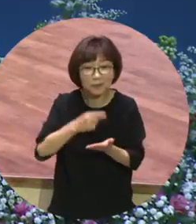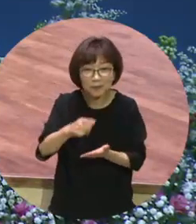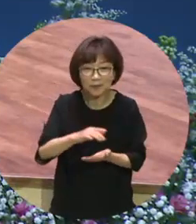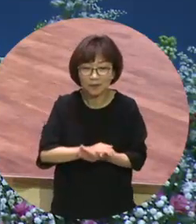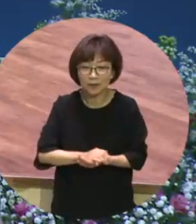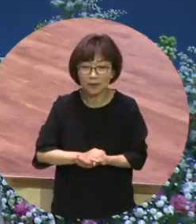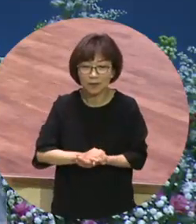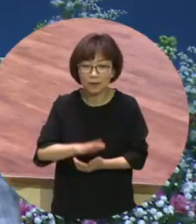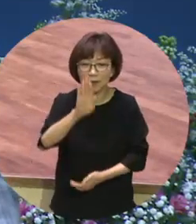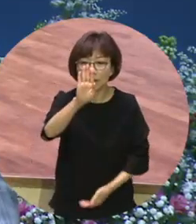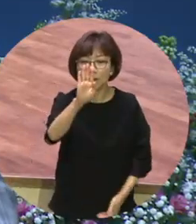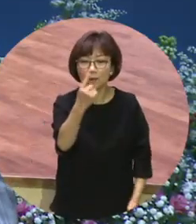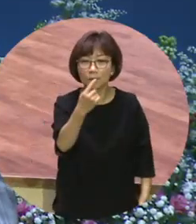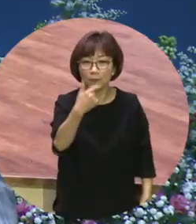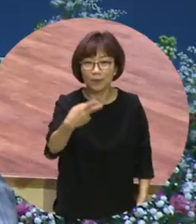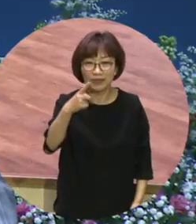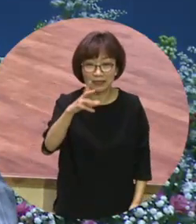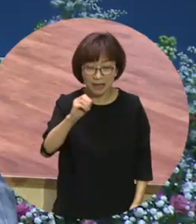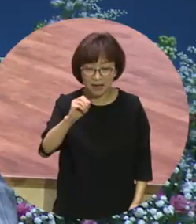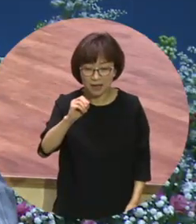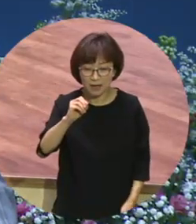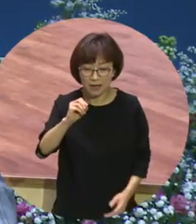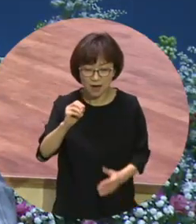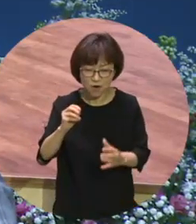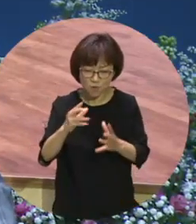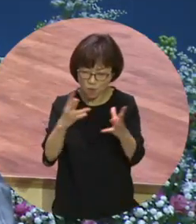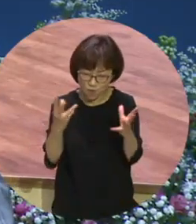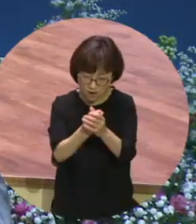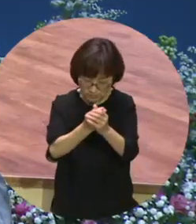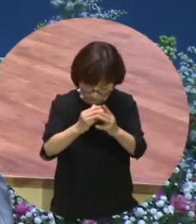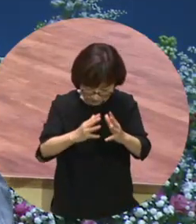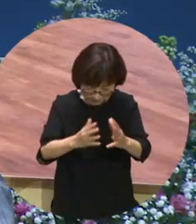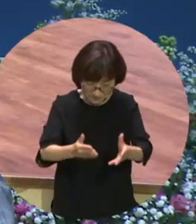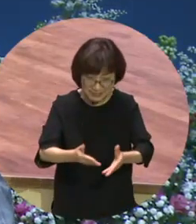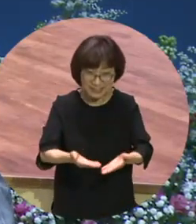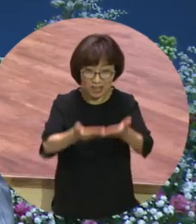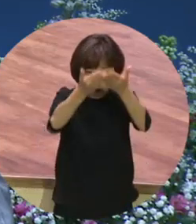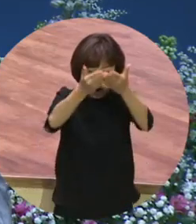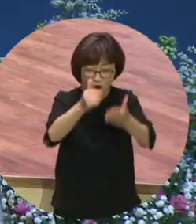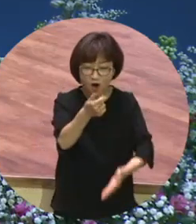지교회 2만 현장 전도 제자. 10만 원 뺍니다.